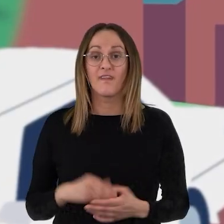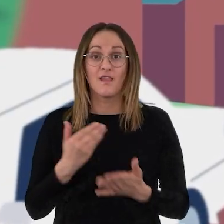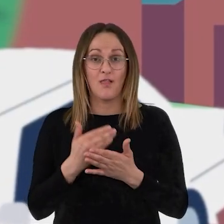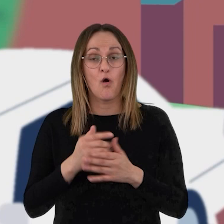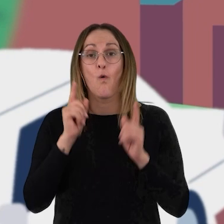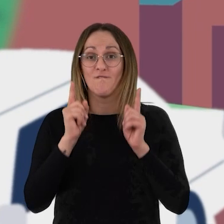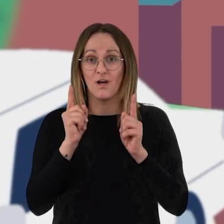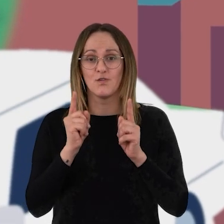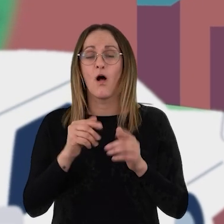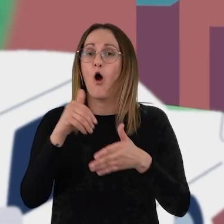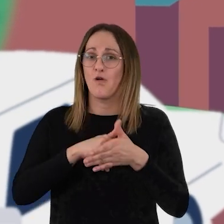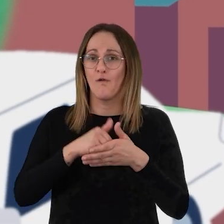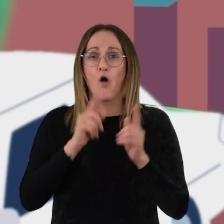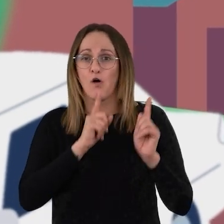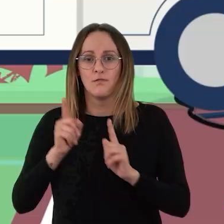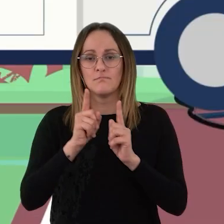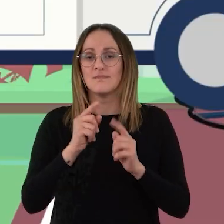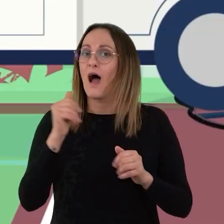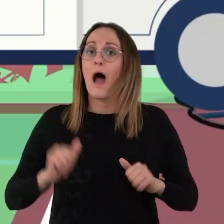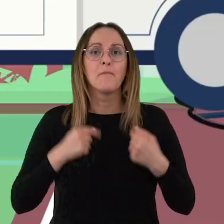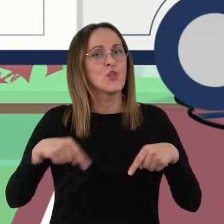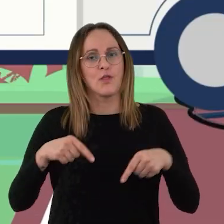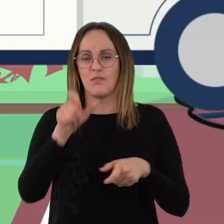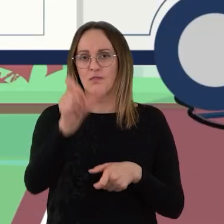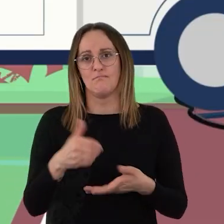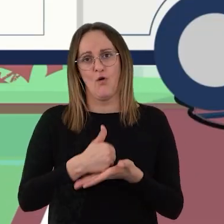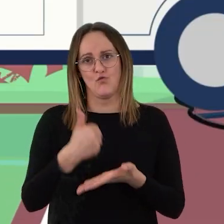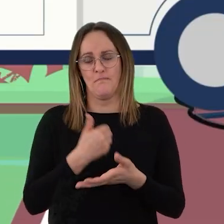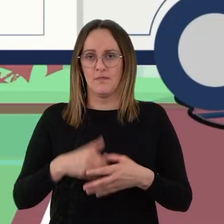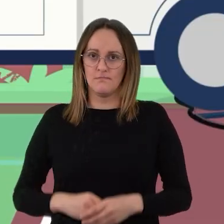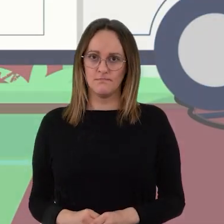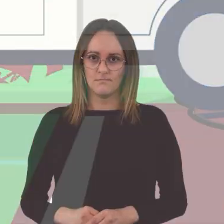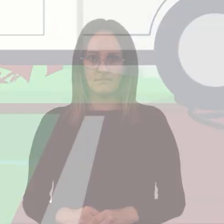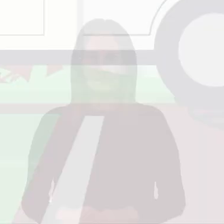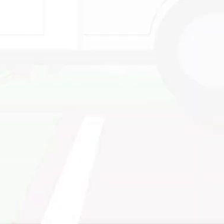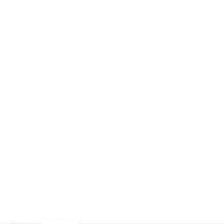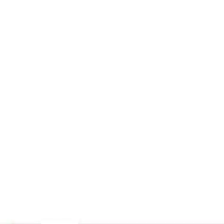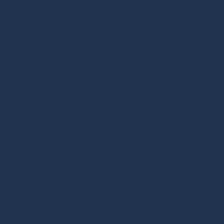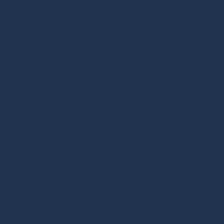Dlatego bądź uważny i ostrożny. I obyś sam nigdy nie potrzebował pomocy.